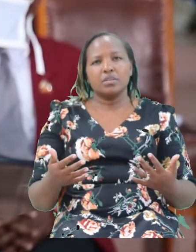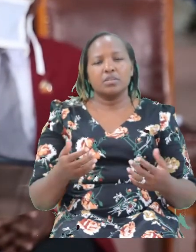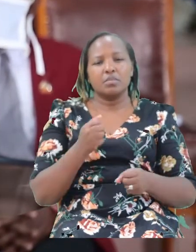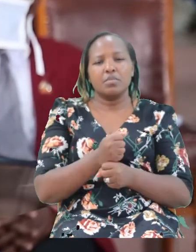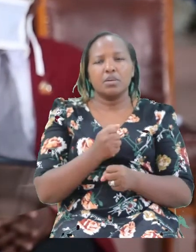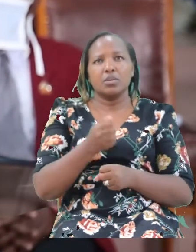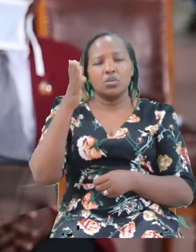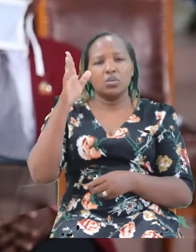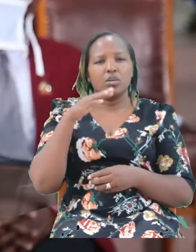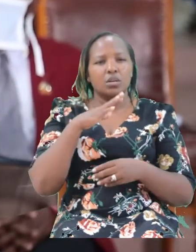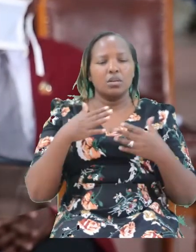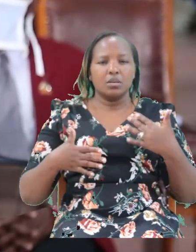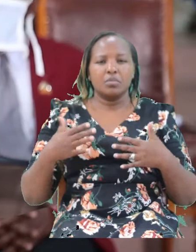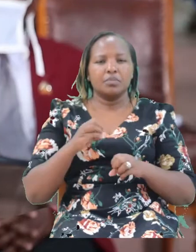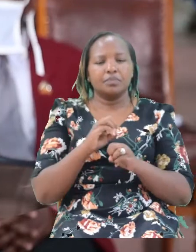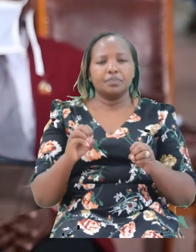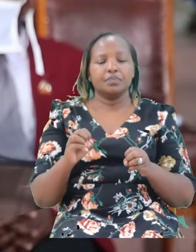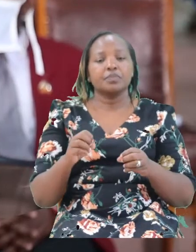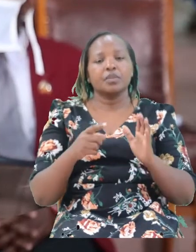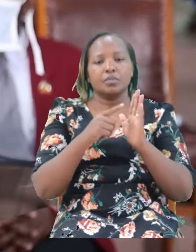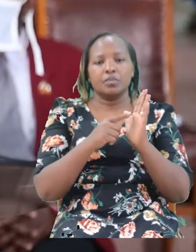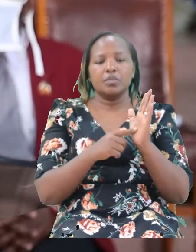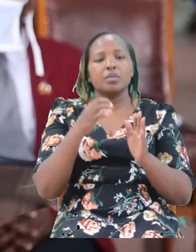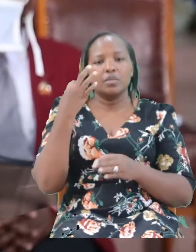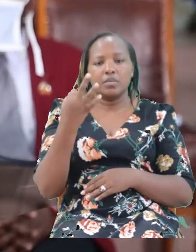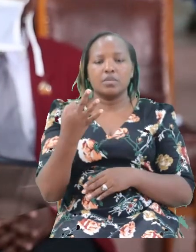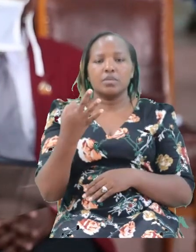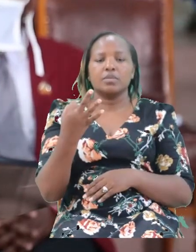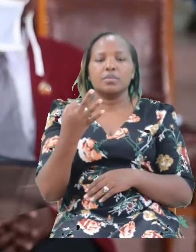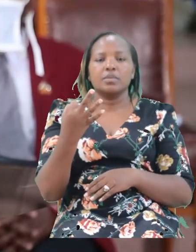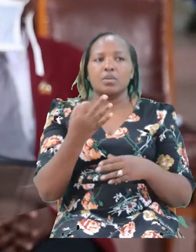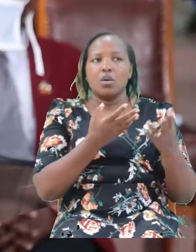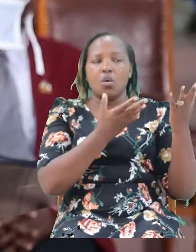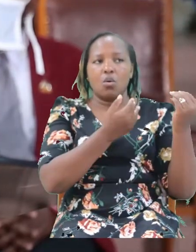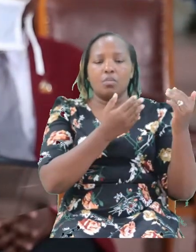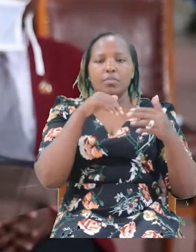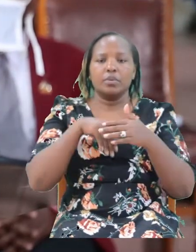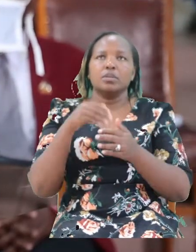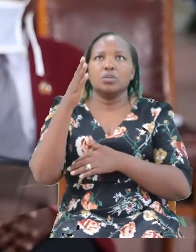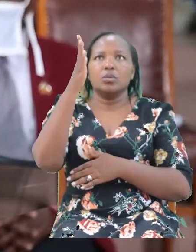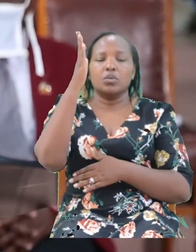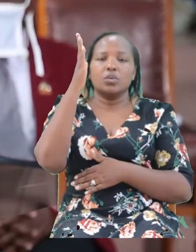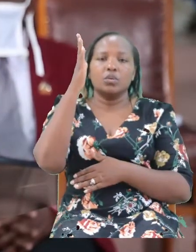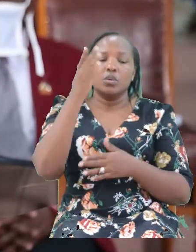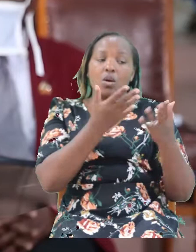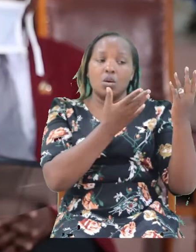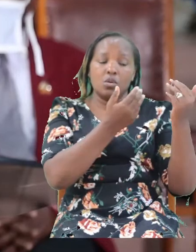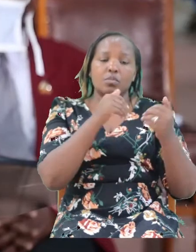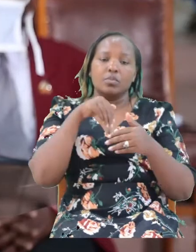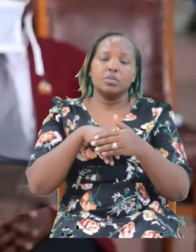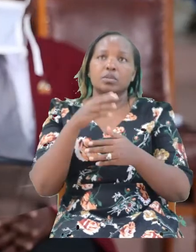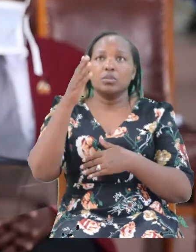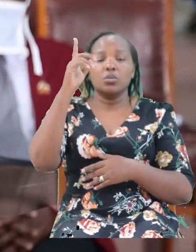Mungu. Jambo la tatu, lazima tuweke tumaini letu kwa Bwana. Tuweke tumaini letu